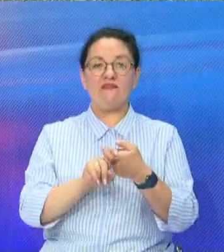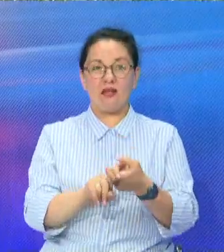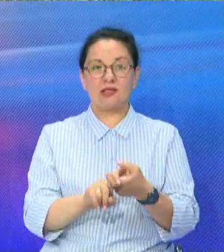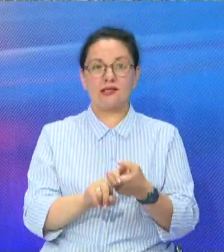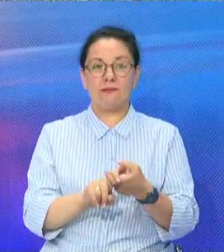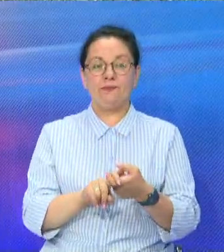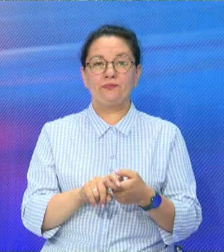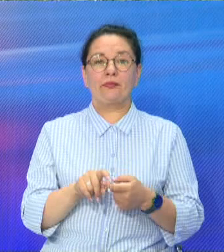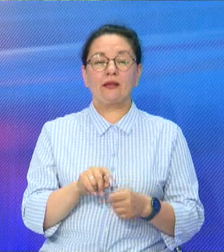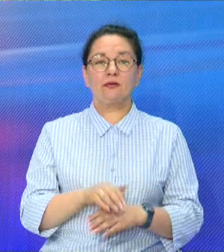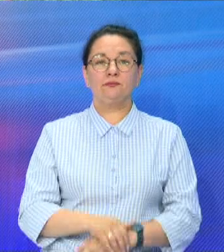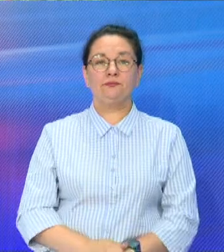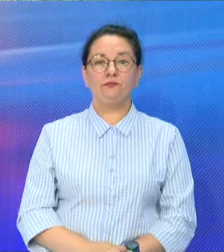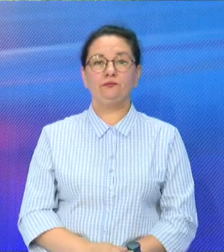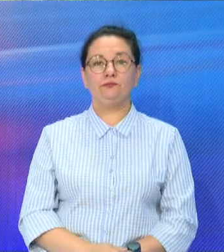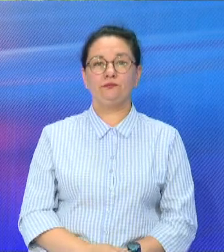она плазмоза